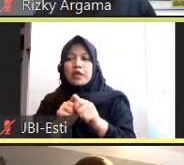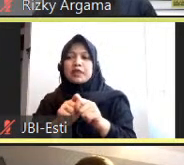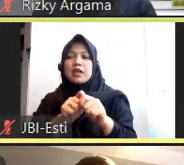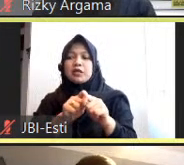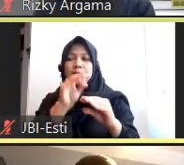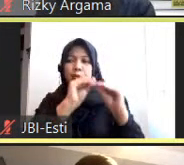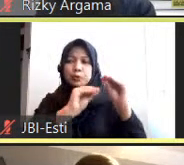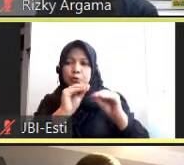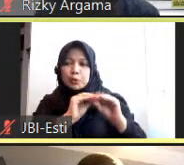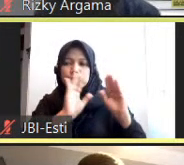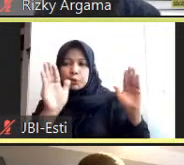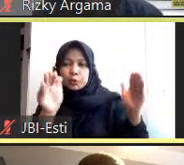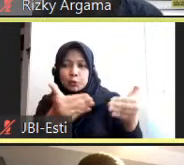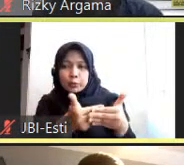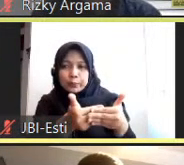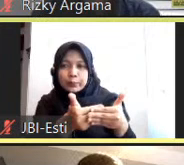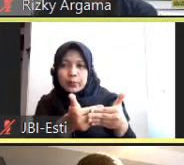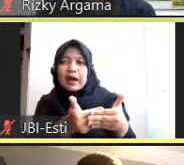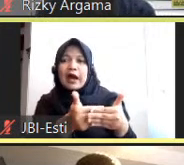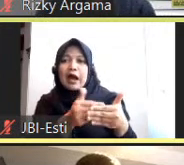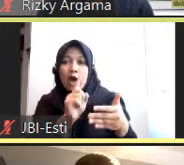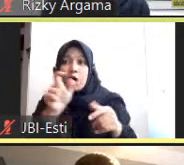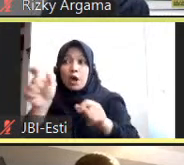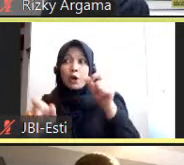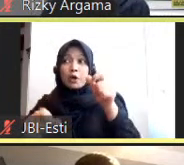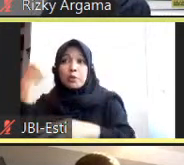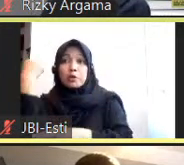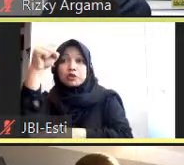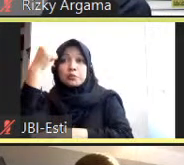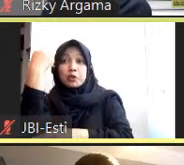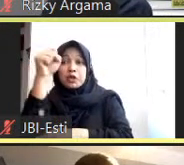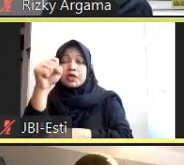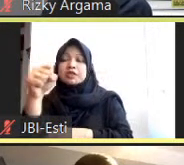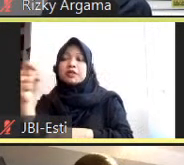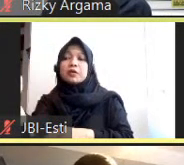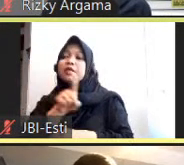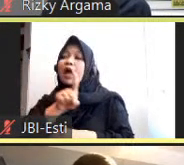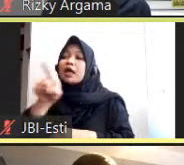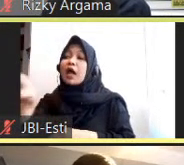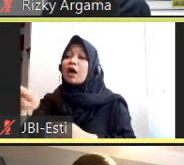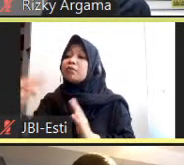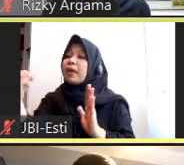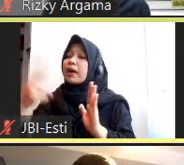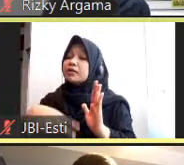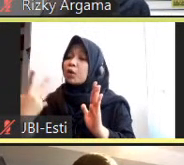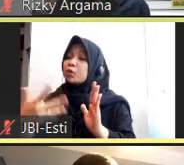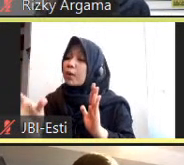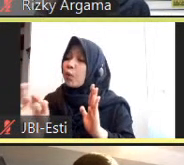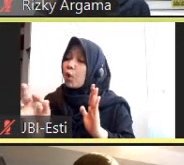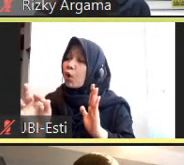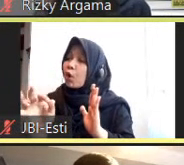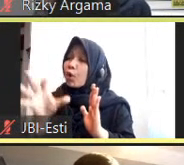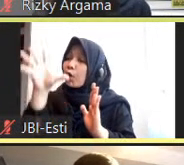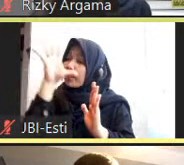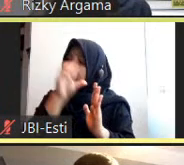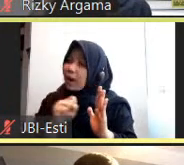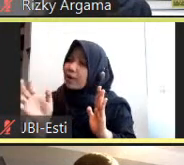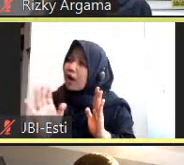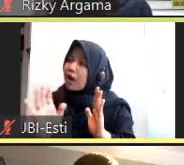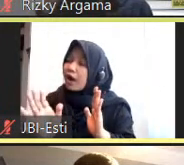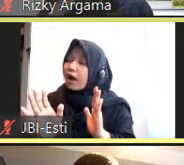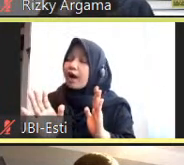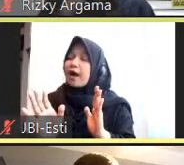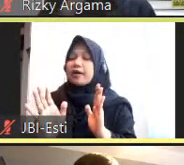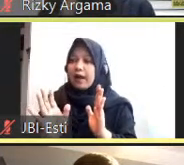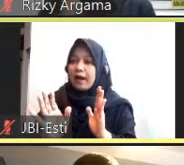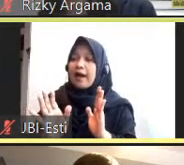kemudian ketika ada orang protes ditanya sudah baca atau belum, gitu ya, ngerti atau enggak, gitu. Ketika